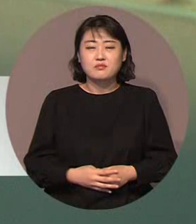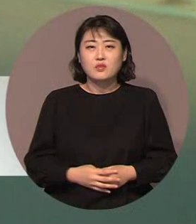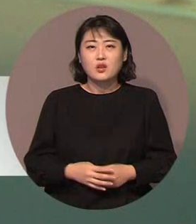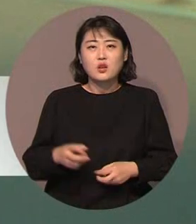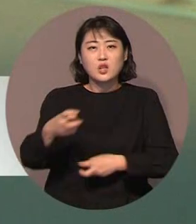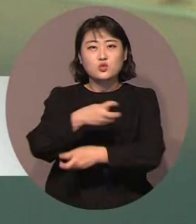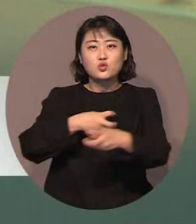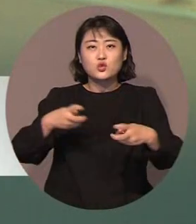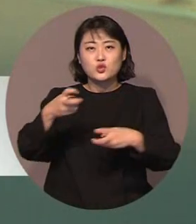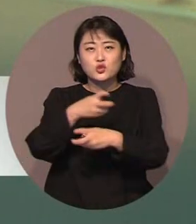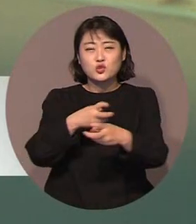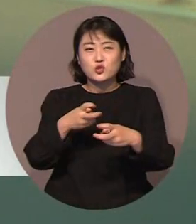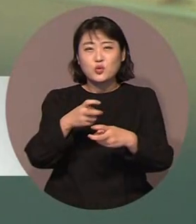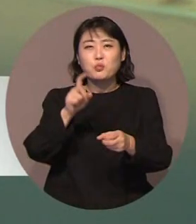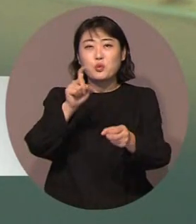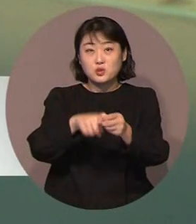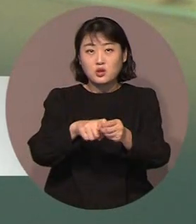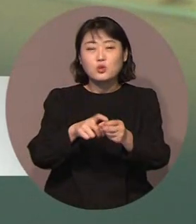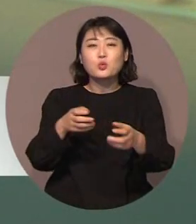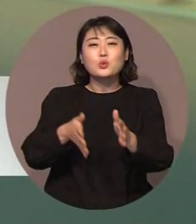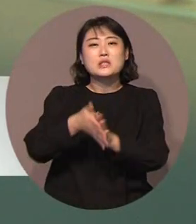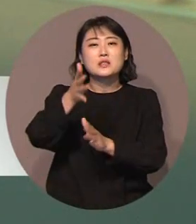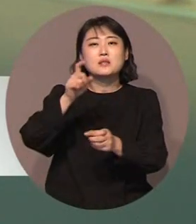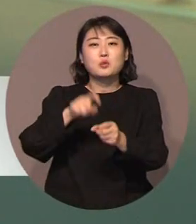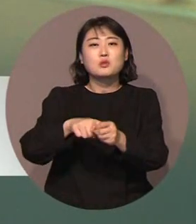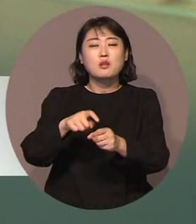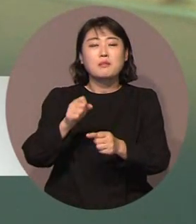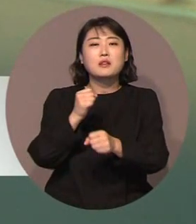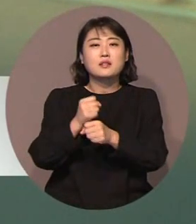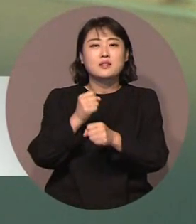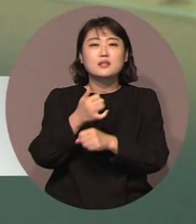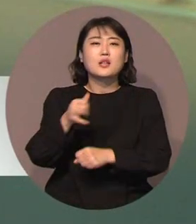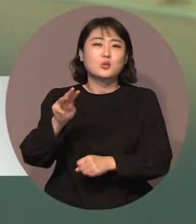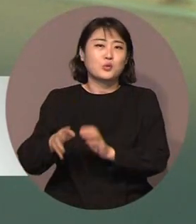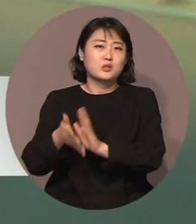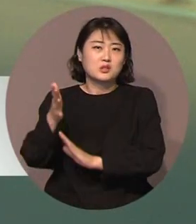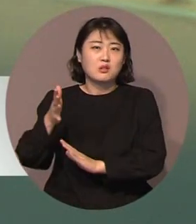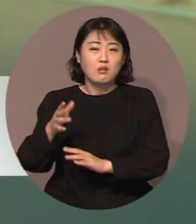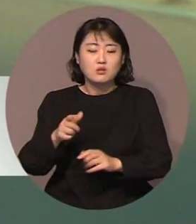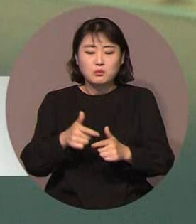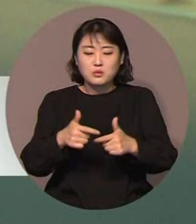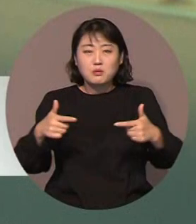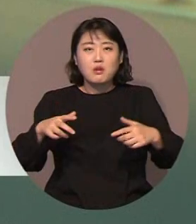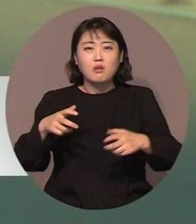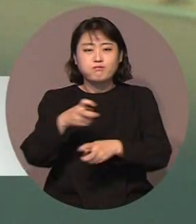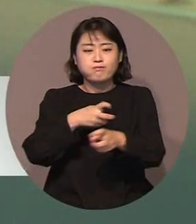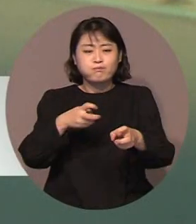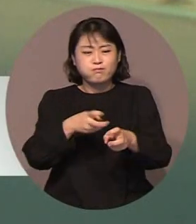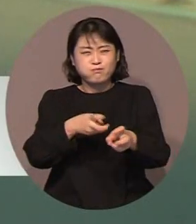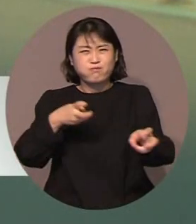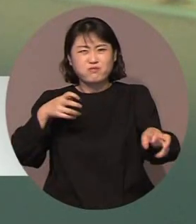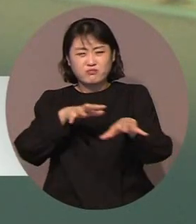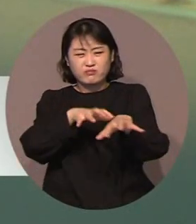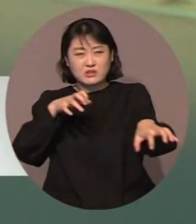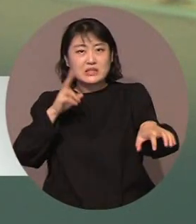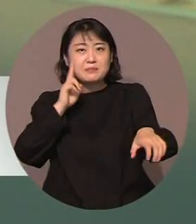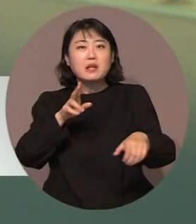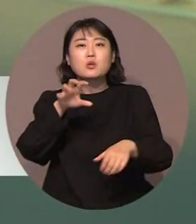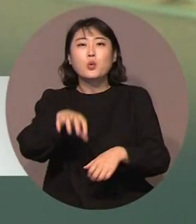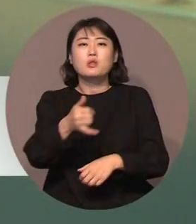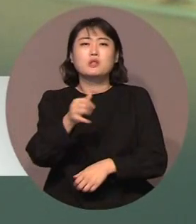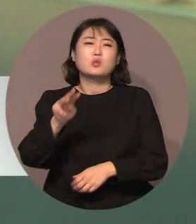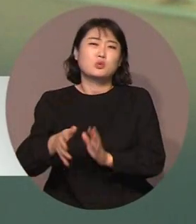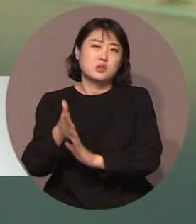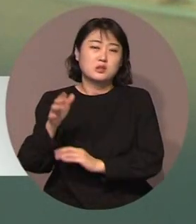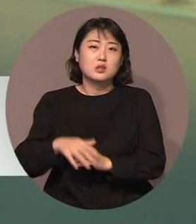대중교통 중심 도시로 설계됐지만 승용차가 넘쳐나고 교통체증이 갈수록 심각해지는 도시, 바로 세종시죠.